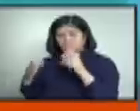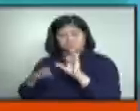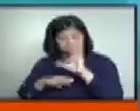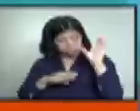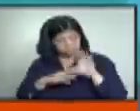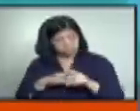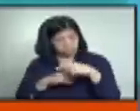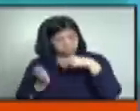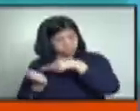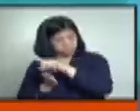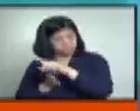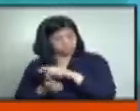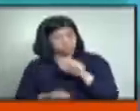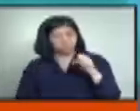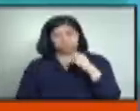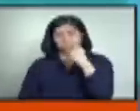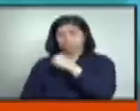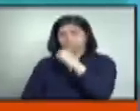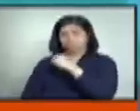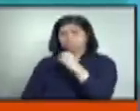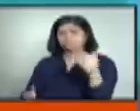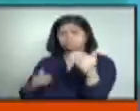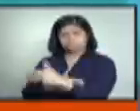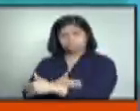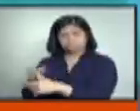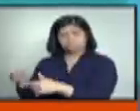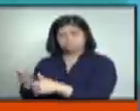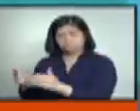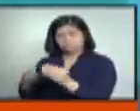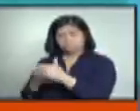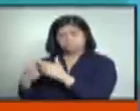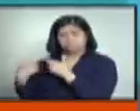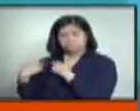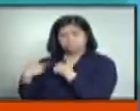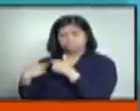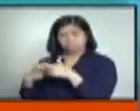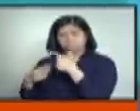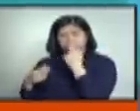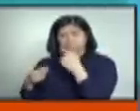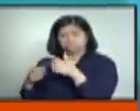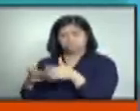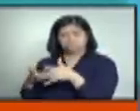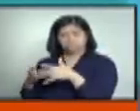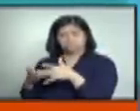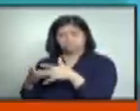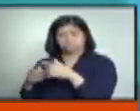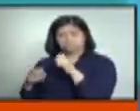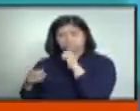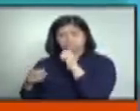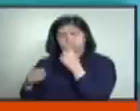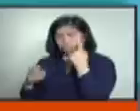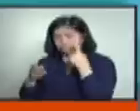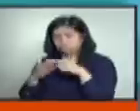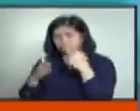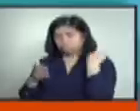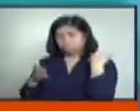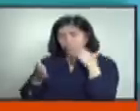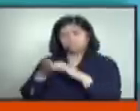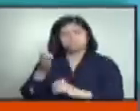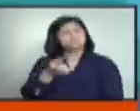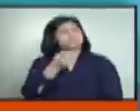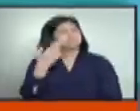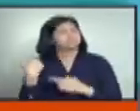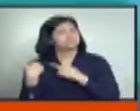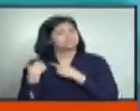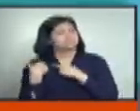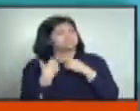Kompleto po yung inyong bayad. Oh, yes, so may ano pa siya sa akin, may obligasyon pa siya sa akin dahil doon sa yung hindi ko pa nadidedak. Magkano po yung